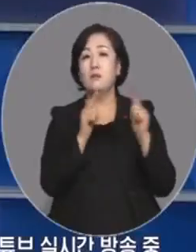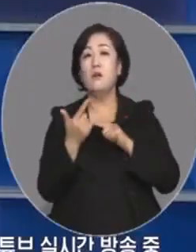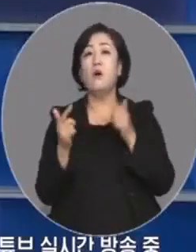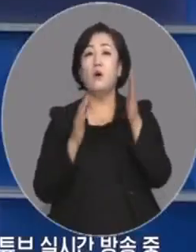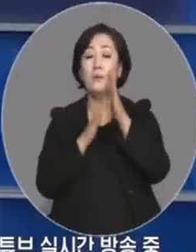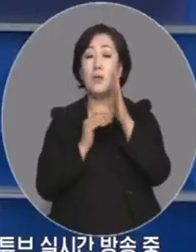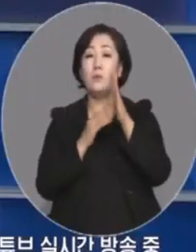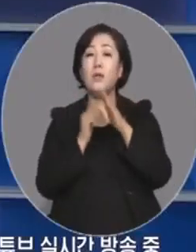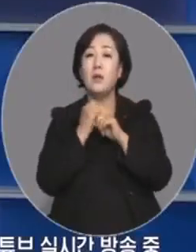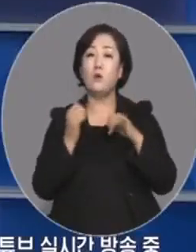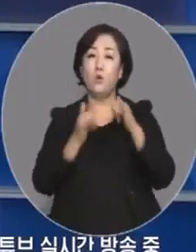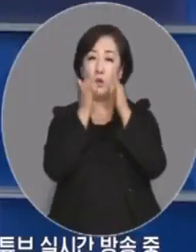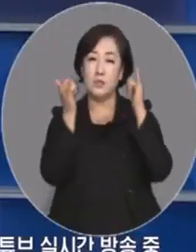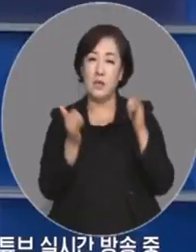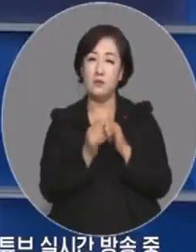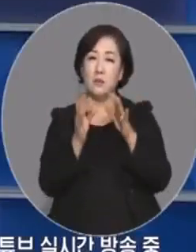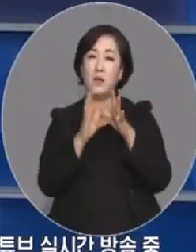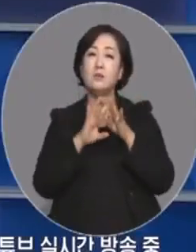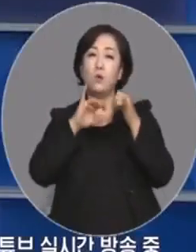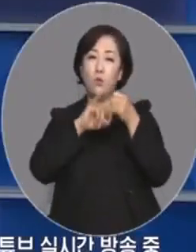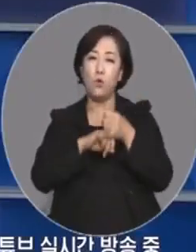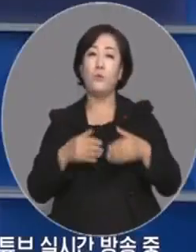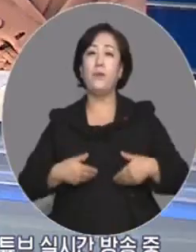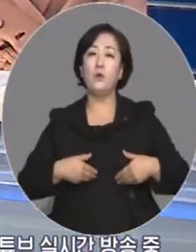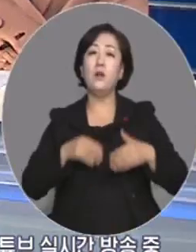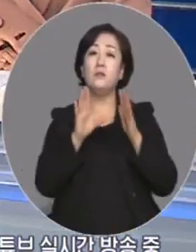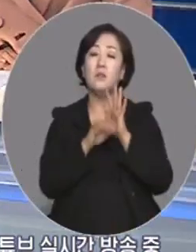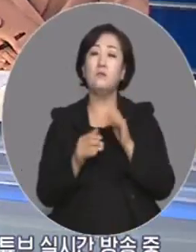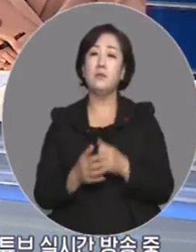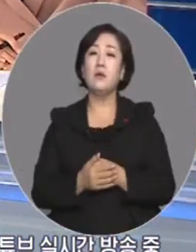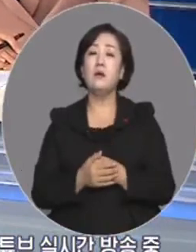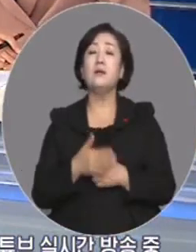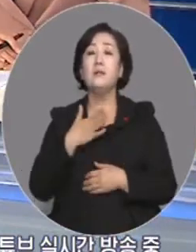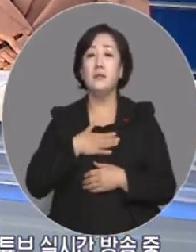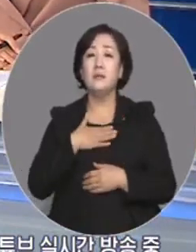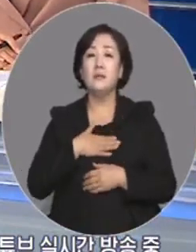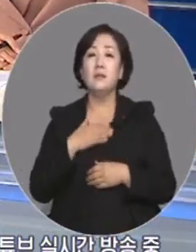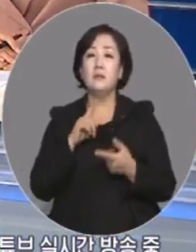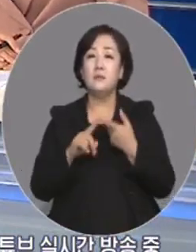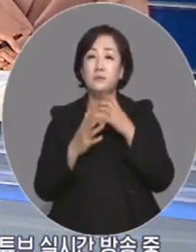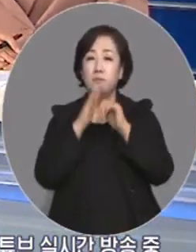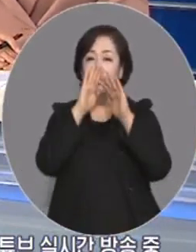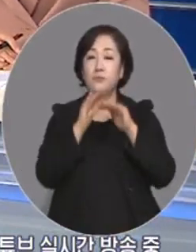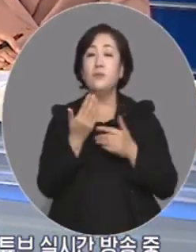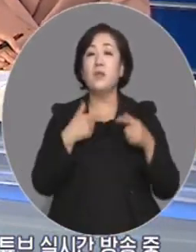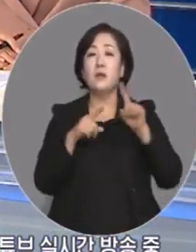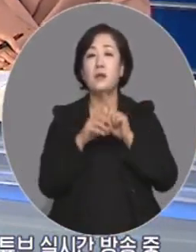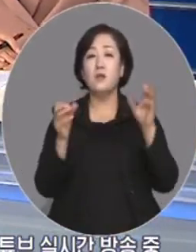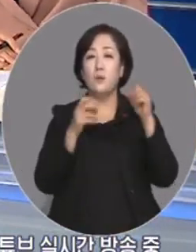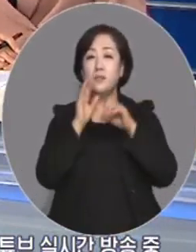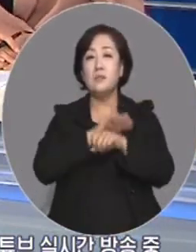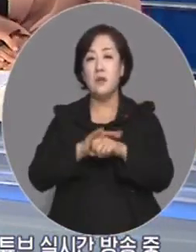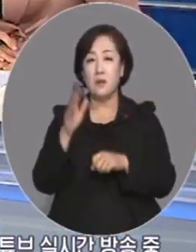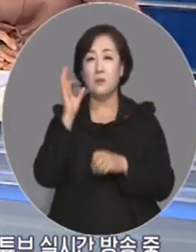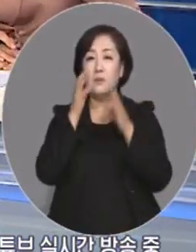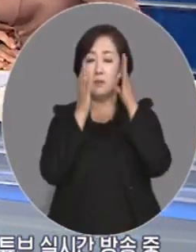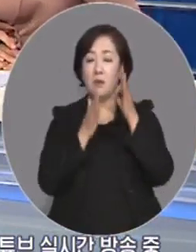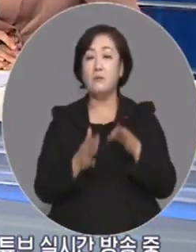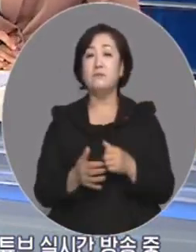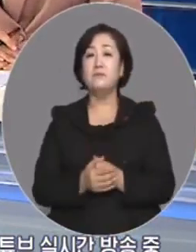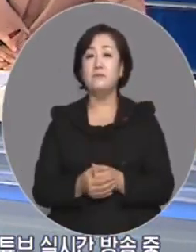이루어지는 만큼 사회적 관심이 절실하게 필요해 보입니다. 예, 알겠습니다. 배윤주 기자와 이야기 나눴습니다. 잘 들었습니다.